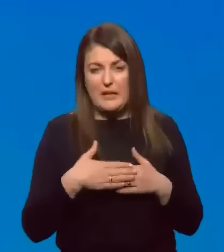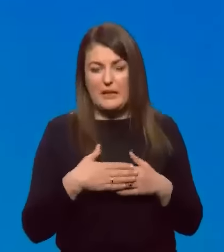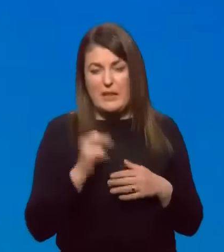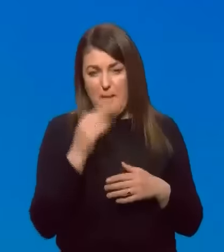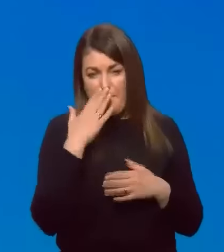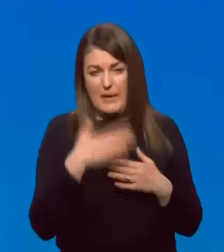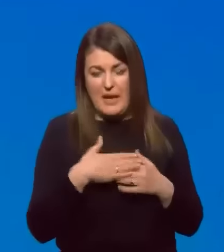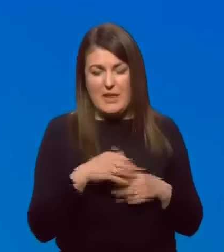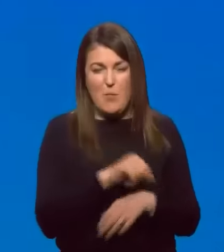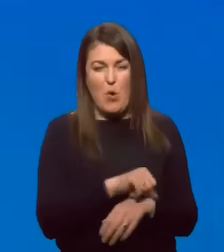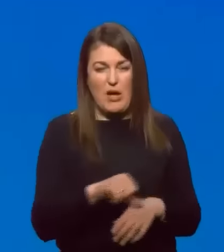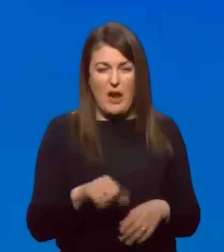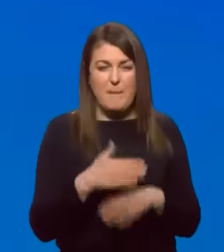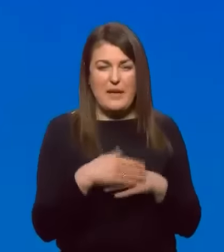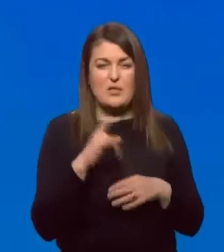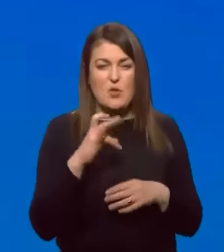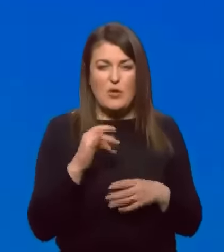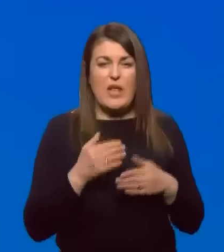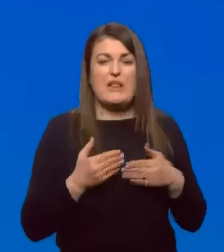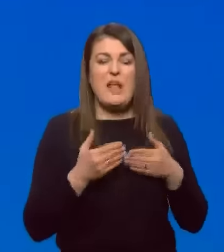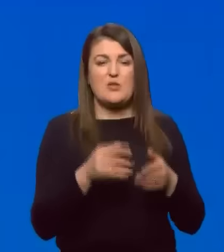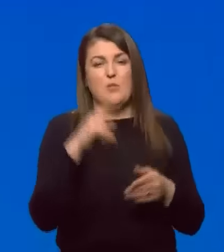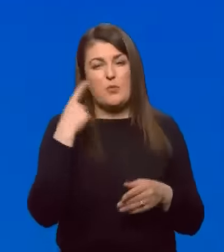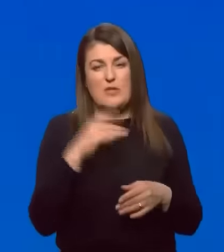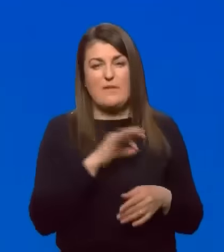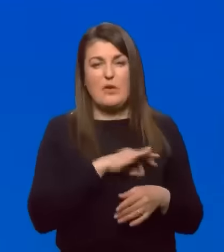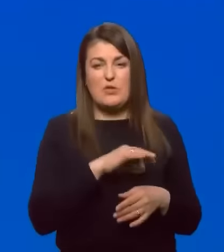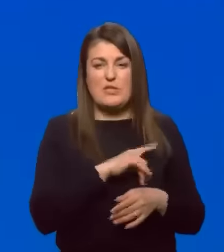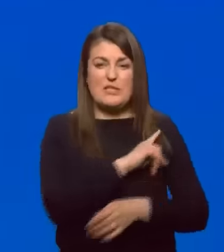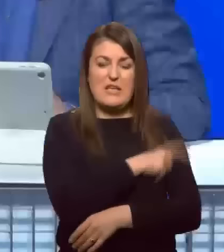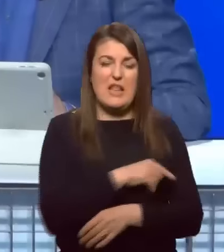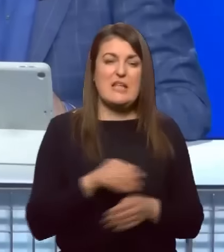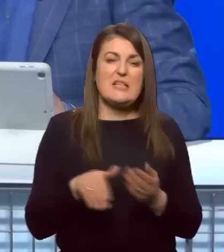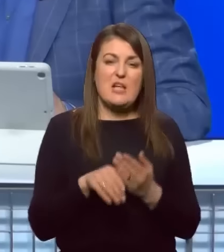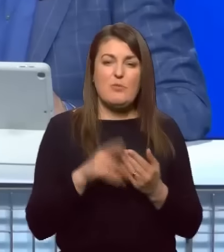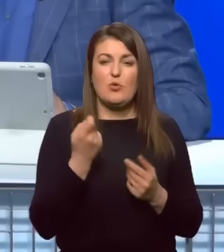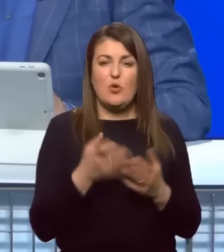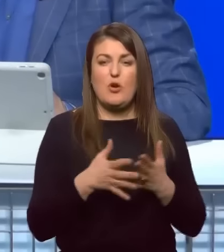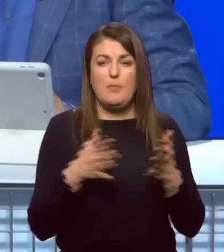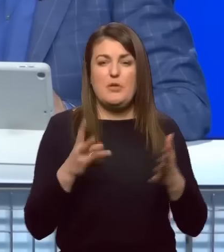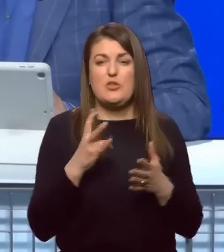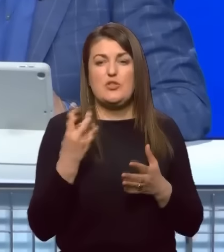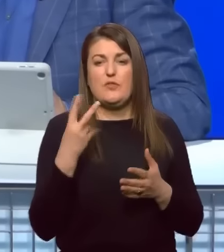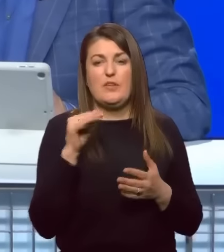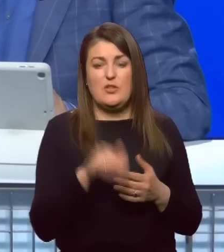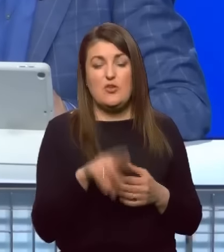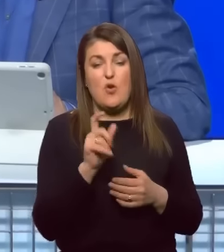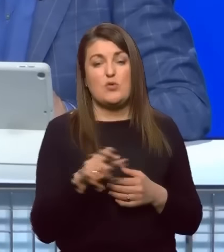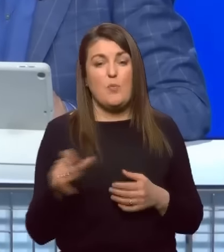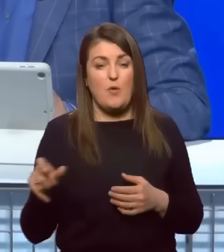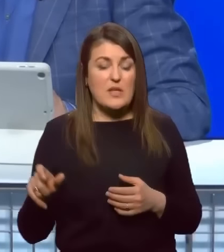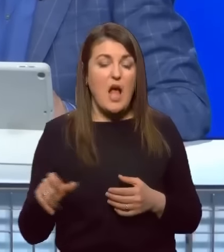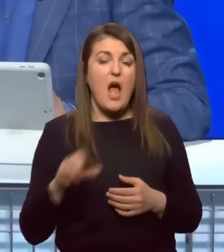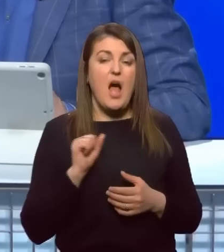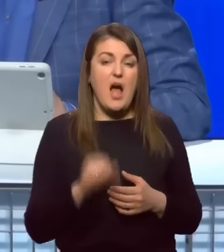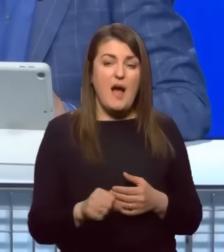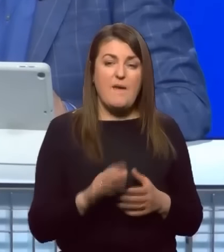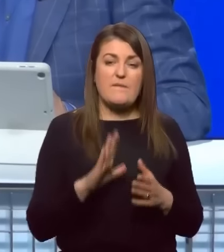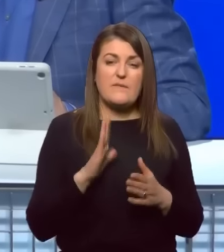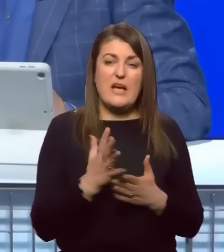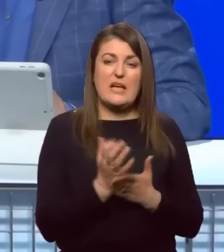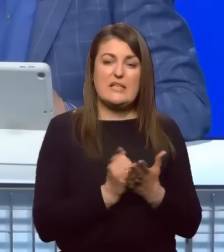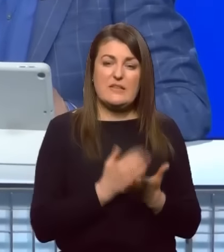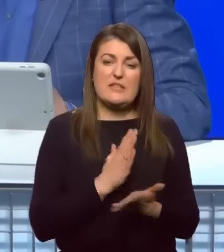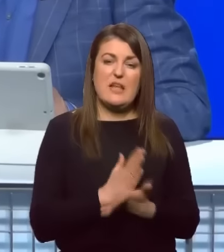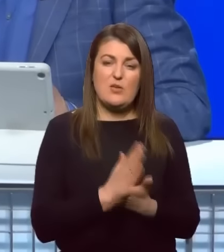на передньому краю, в передній зоні наступу росіяни використовують сили та засоби трохи більше, ніж 2 тисячі особового складу, а в